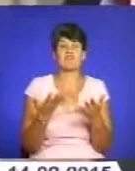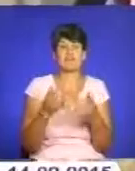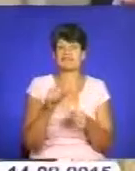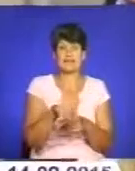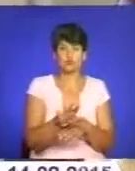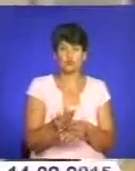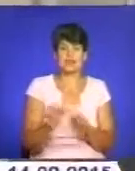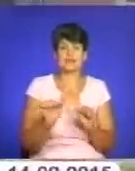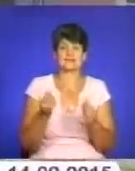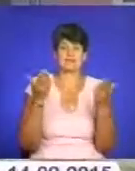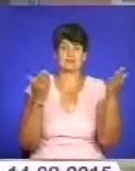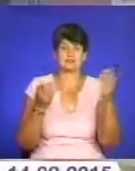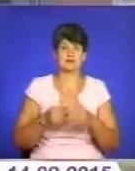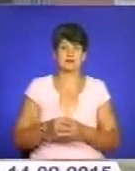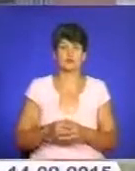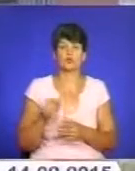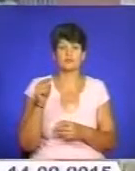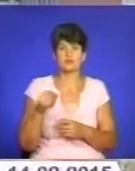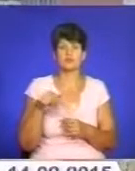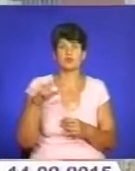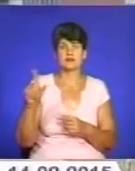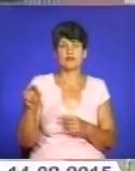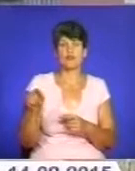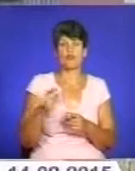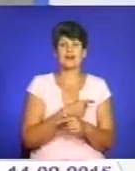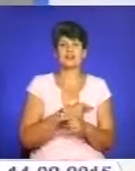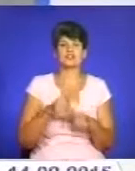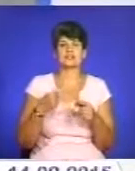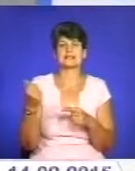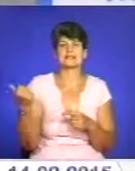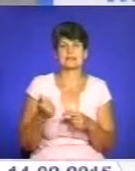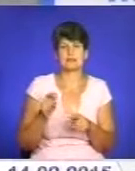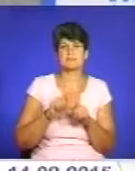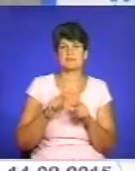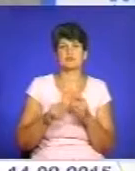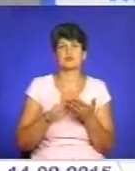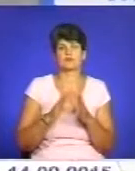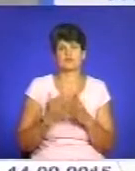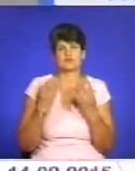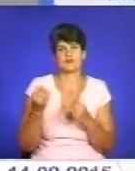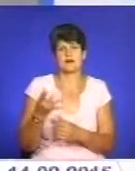до керівництва. Тож ми відвідаємо поліклініку за тиждень. Перевіримо ситуацію ще раз.